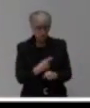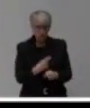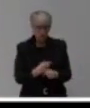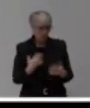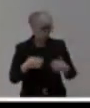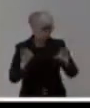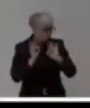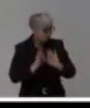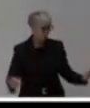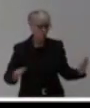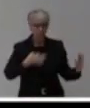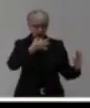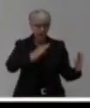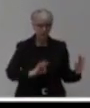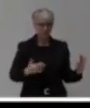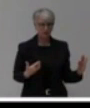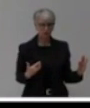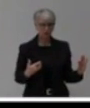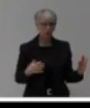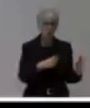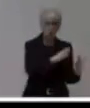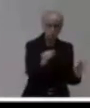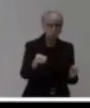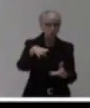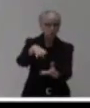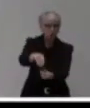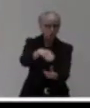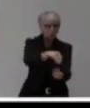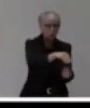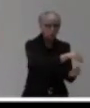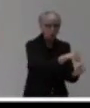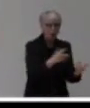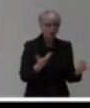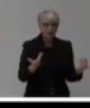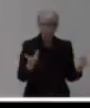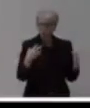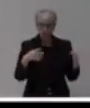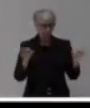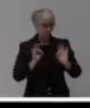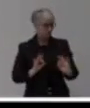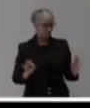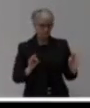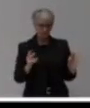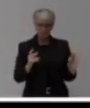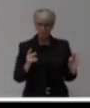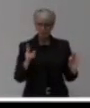grado tutti i consultori privati, e fra l'altro su questo